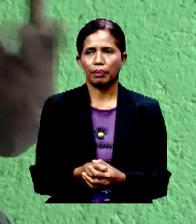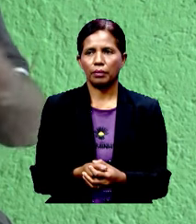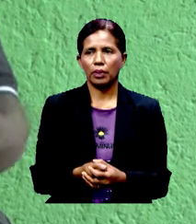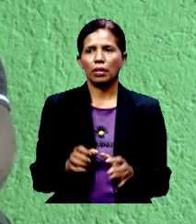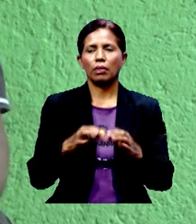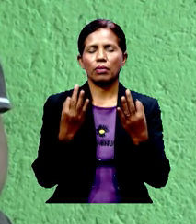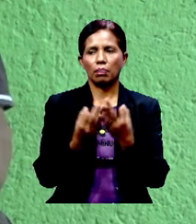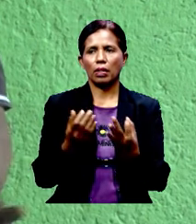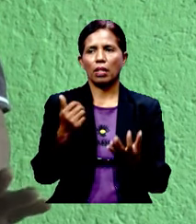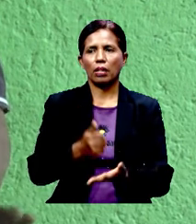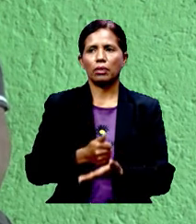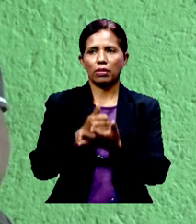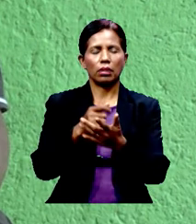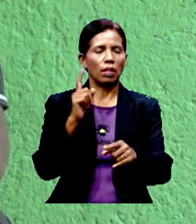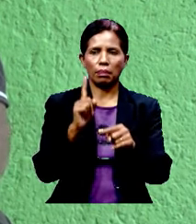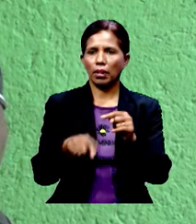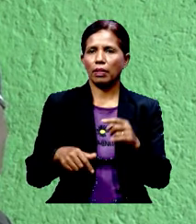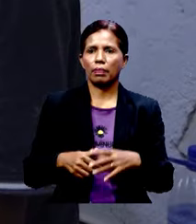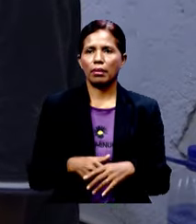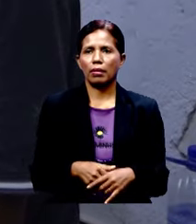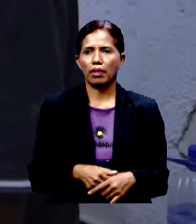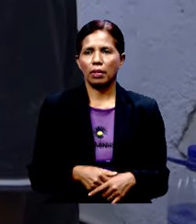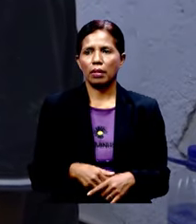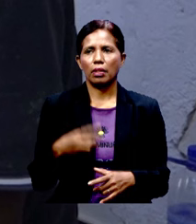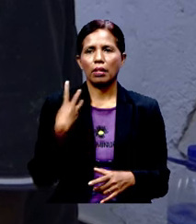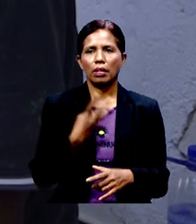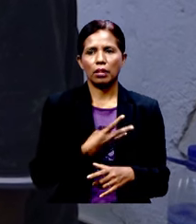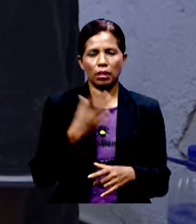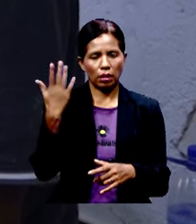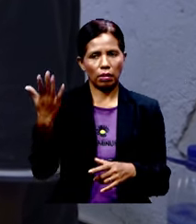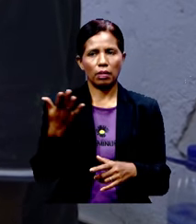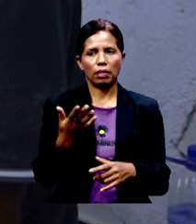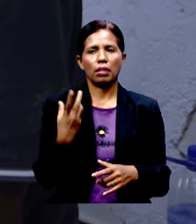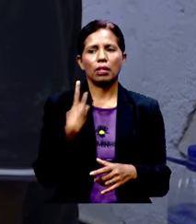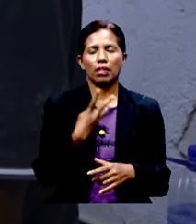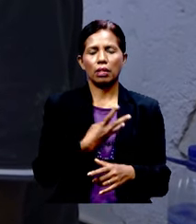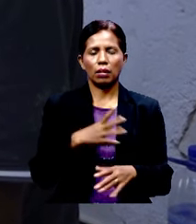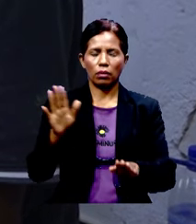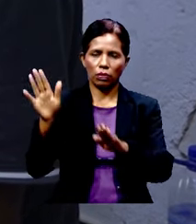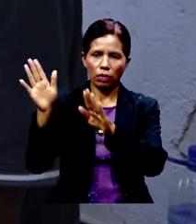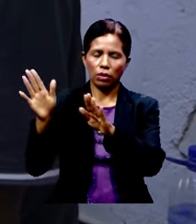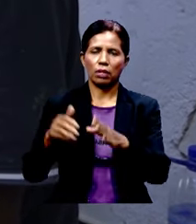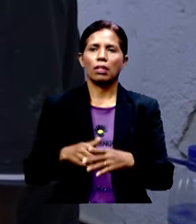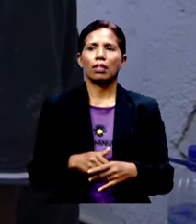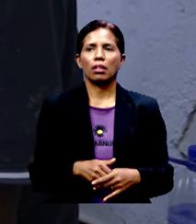Familia aten de hela leti ta ne labe. Ta iha ne ba para ite ya fo ne ka hansa buat.